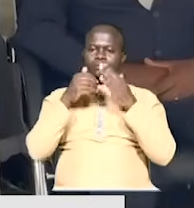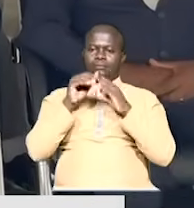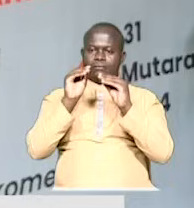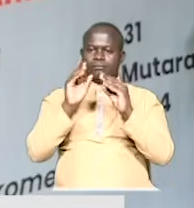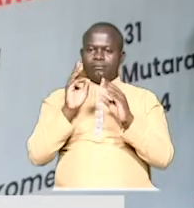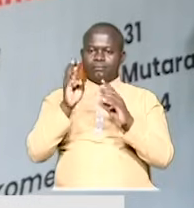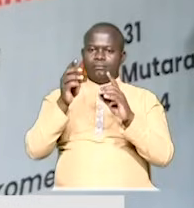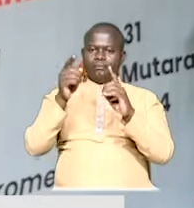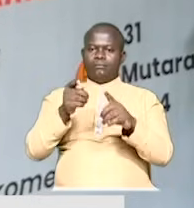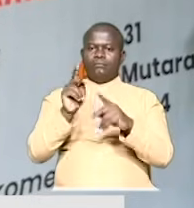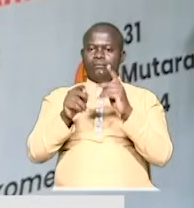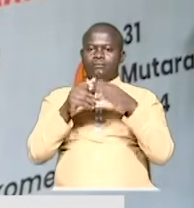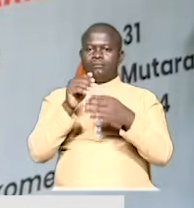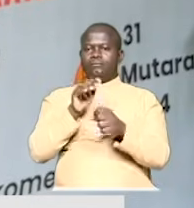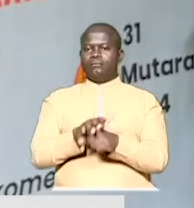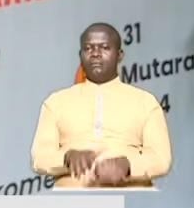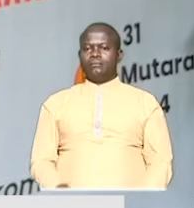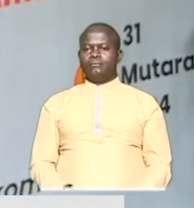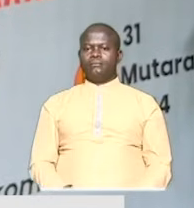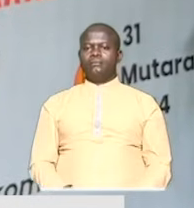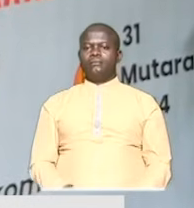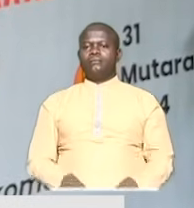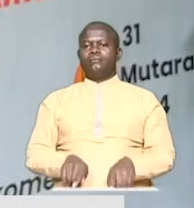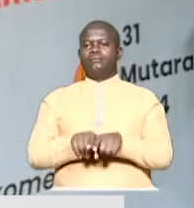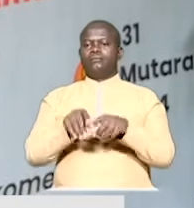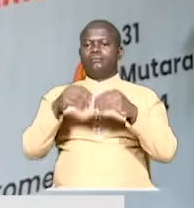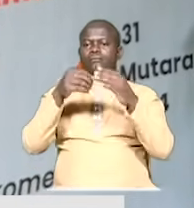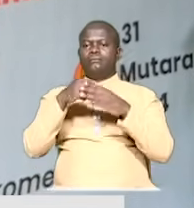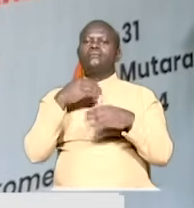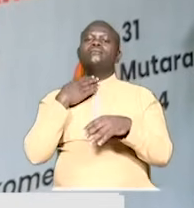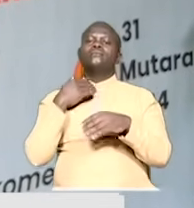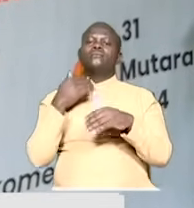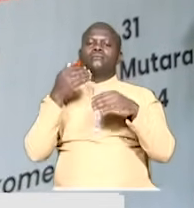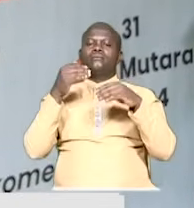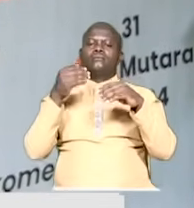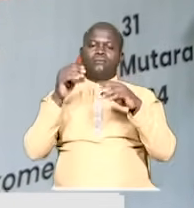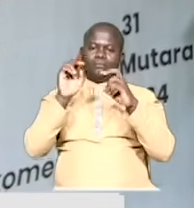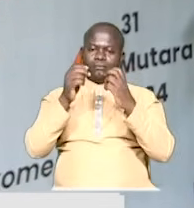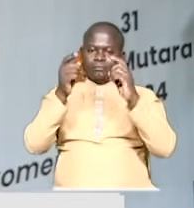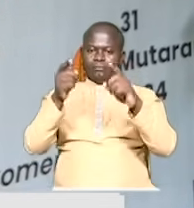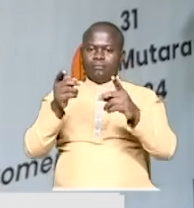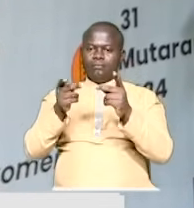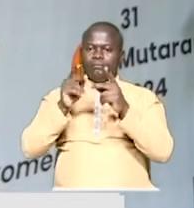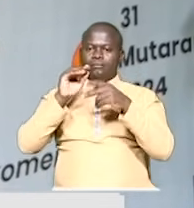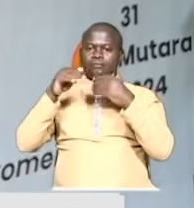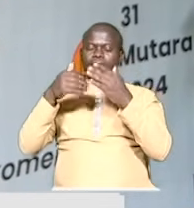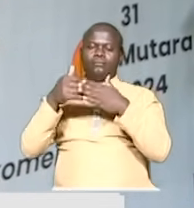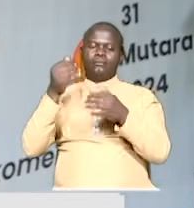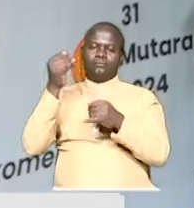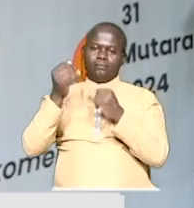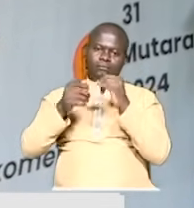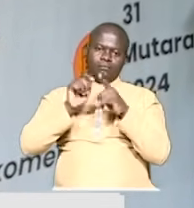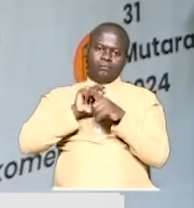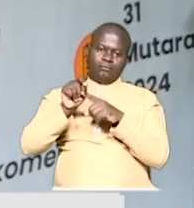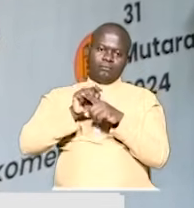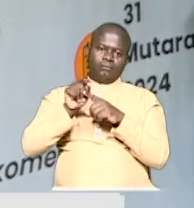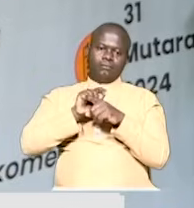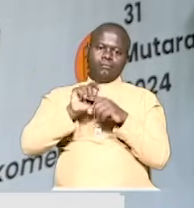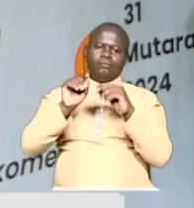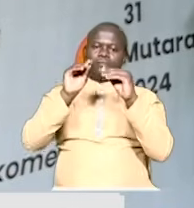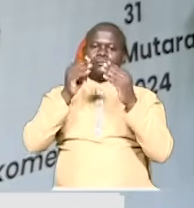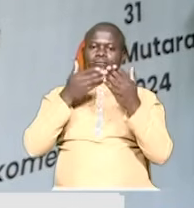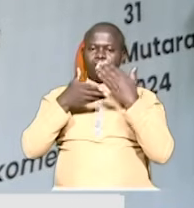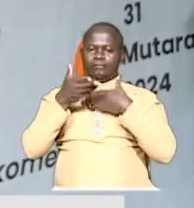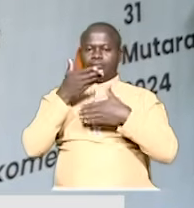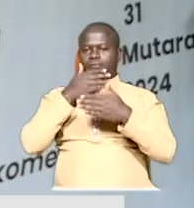kuri benshi rero nk'uko babitanze mu icyifuzo ko bigera ahantu hose twanasoje n'amahugurwa n'inyigisho n'ibiganiro